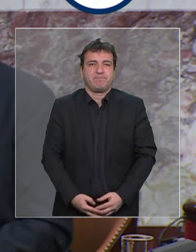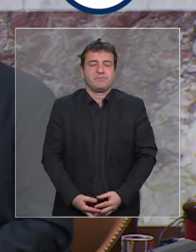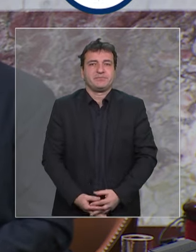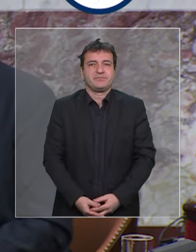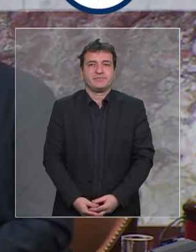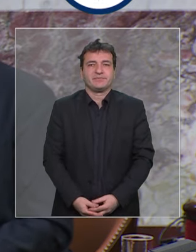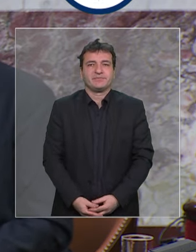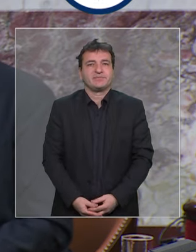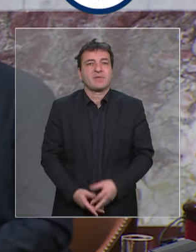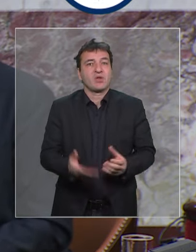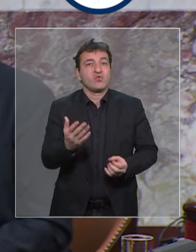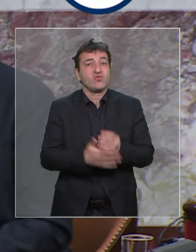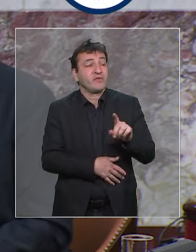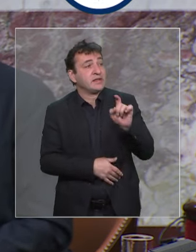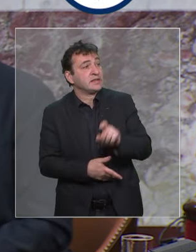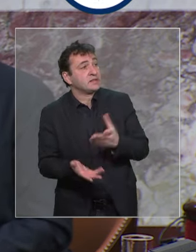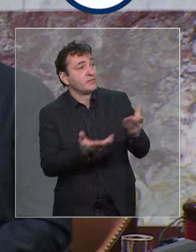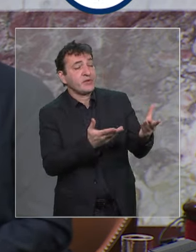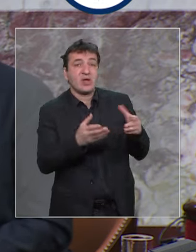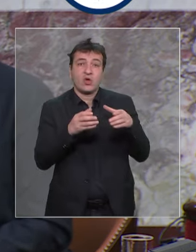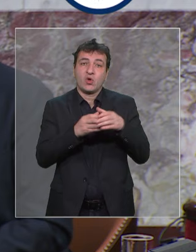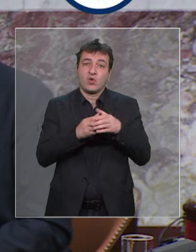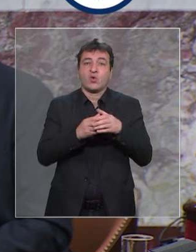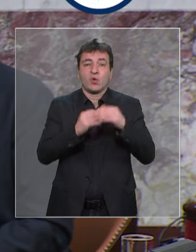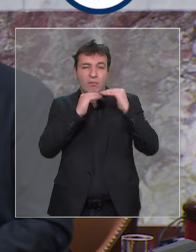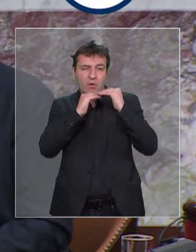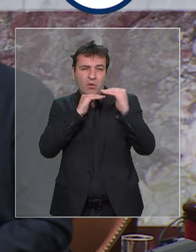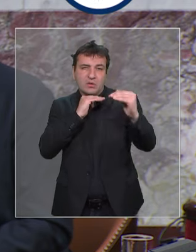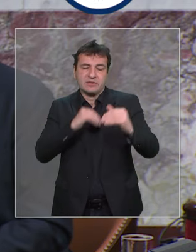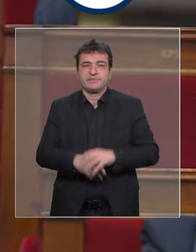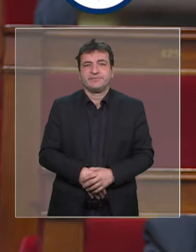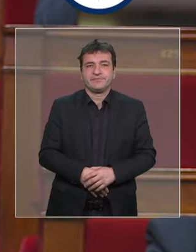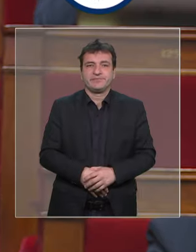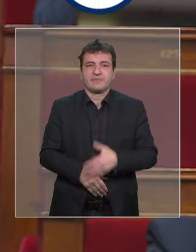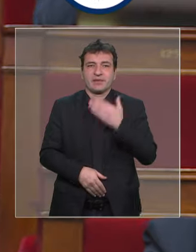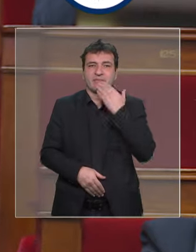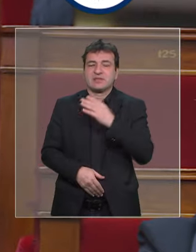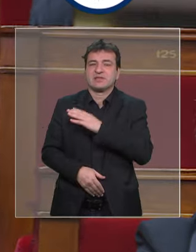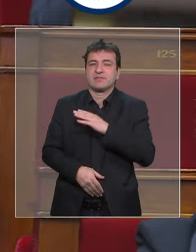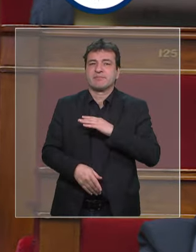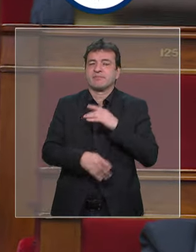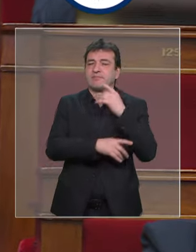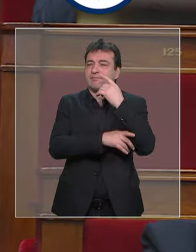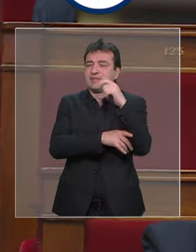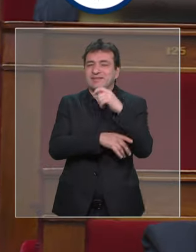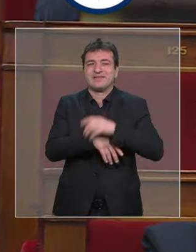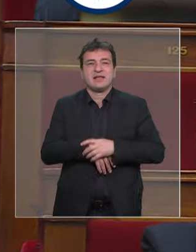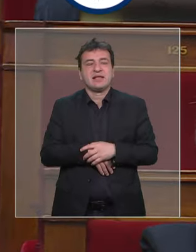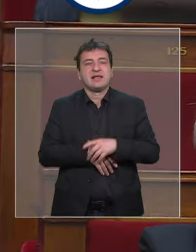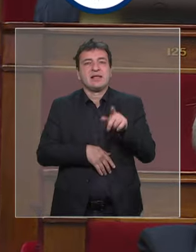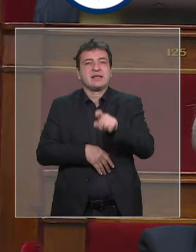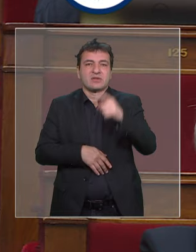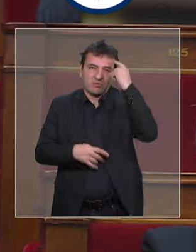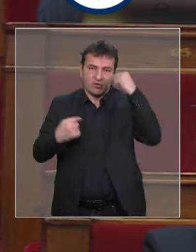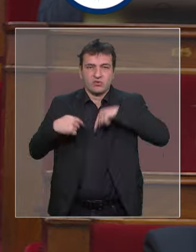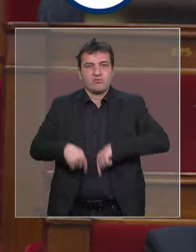La parole est à Madame Isabelle Roche pour le groupe Horizon. Merci Madame la Présidente. Ma question s'adresse à Monsieur le